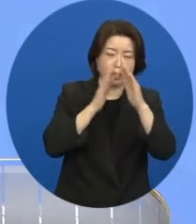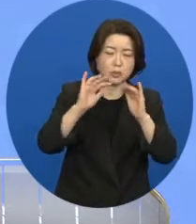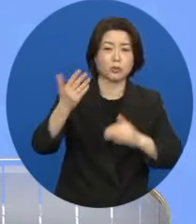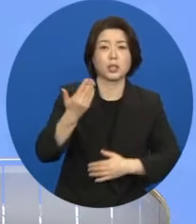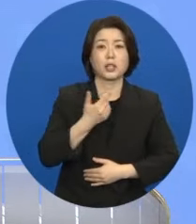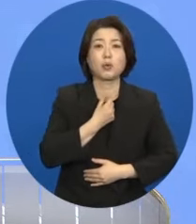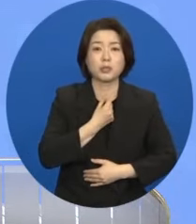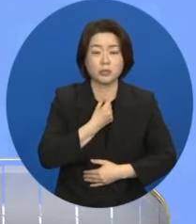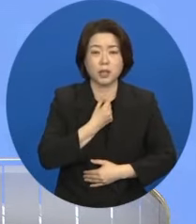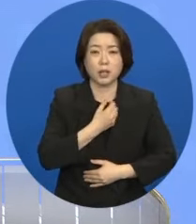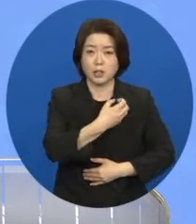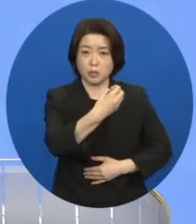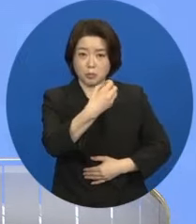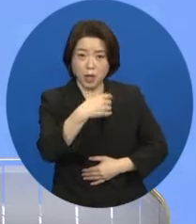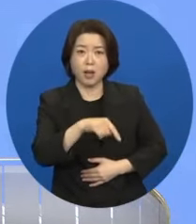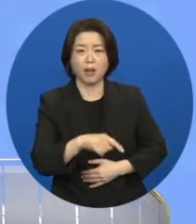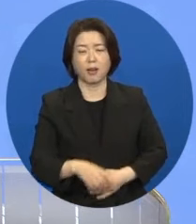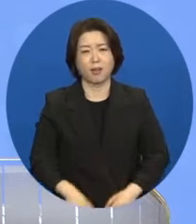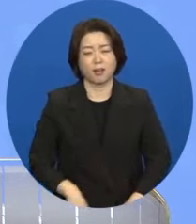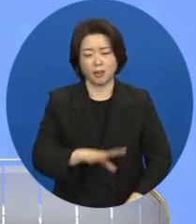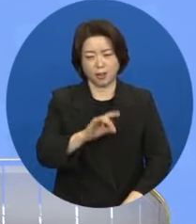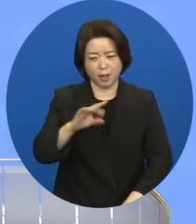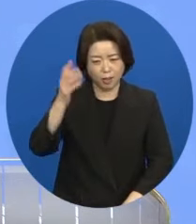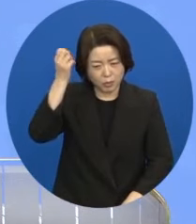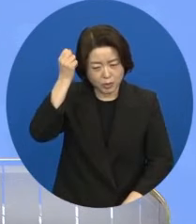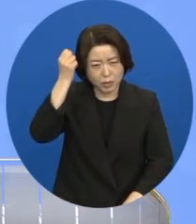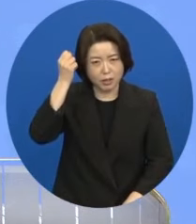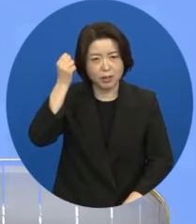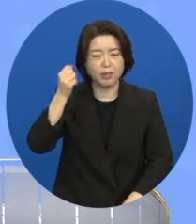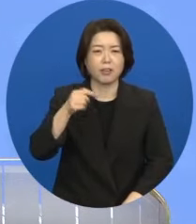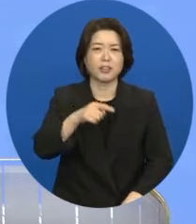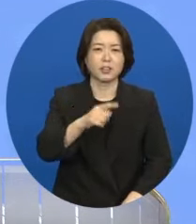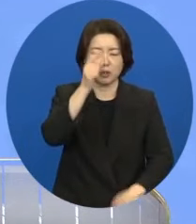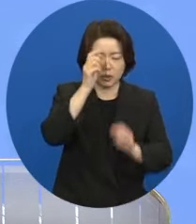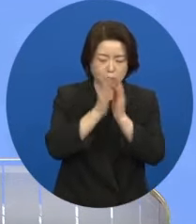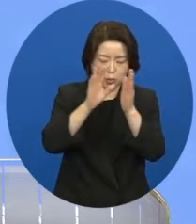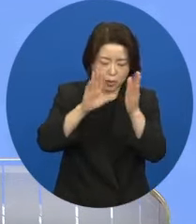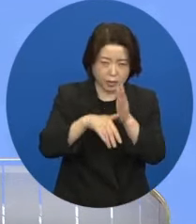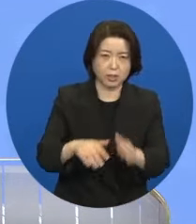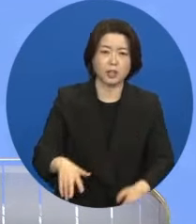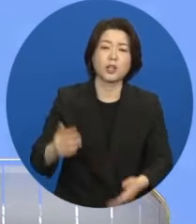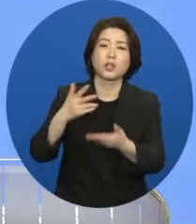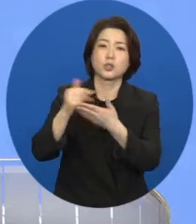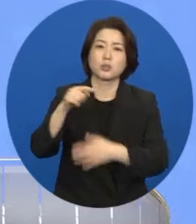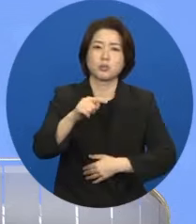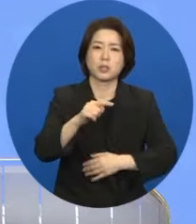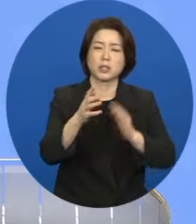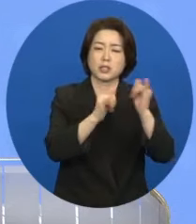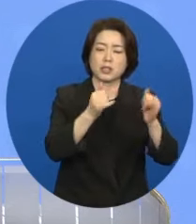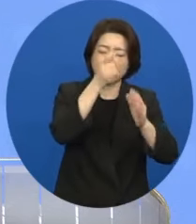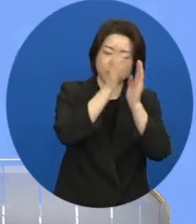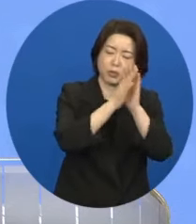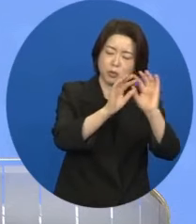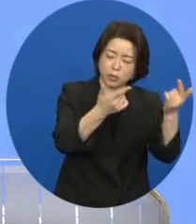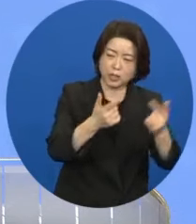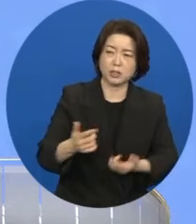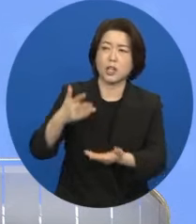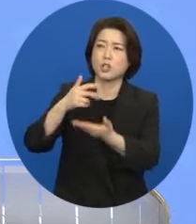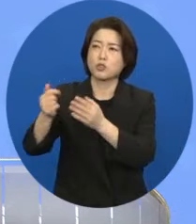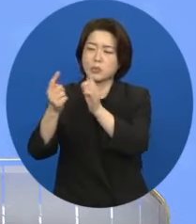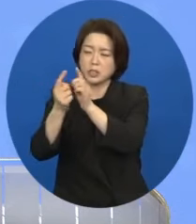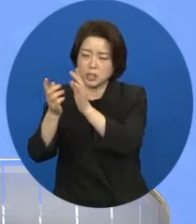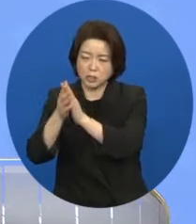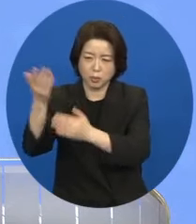종 생각하면서 늘 기도해요 기도할 때마다 주님 사람의 기도가 아니라 주님께서